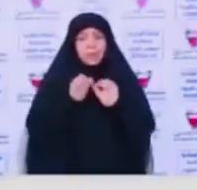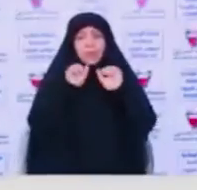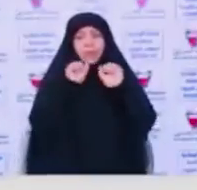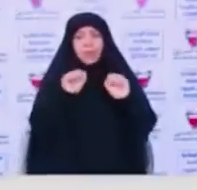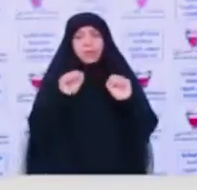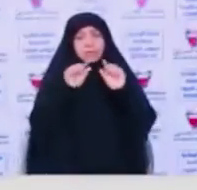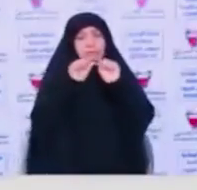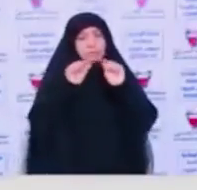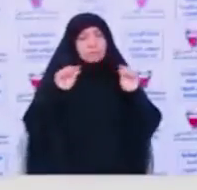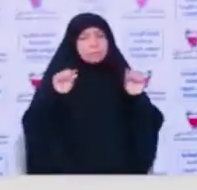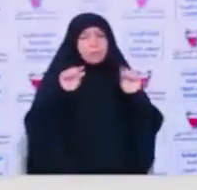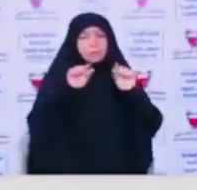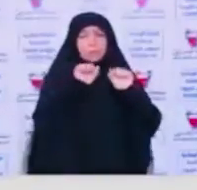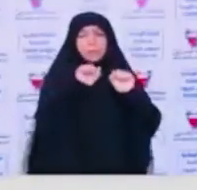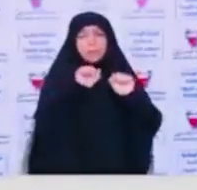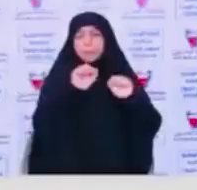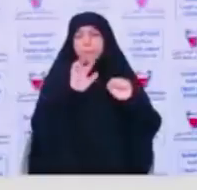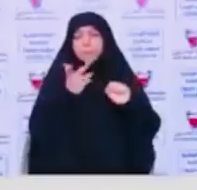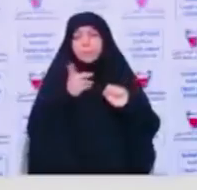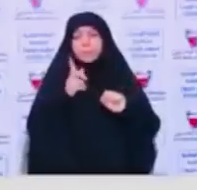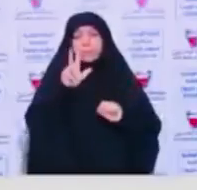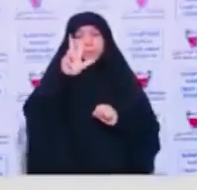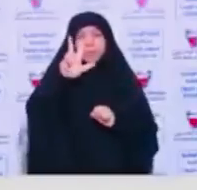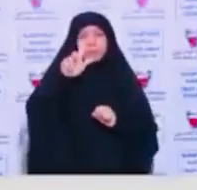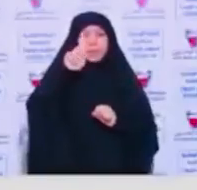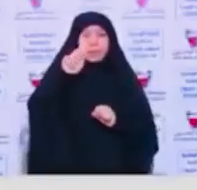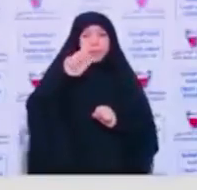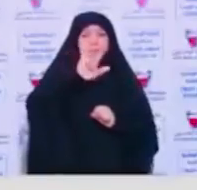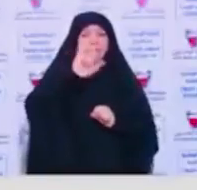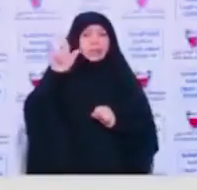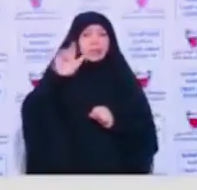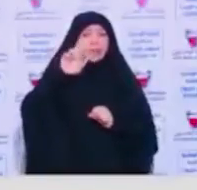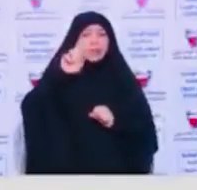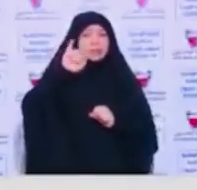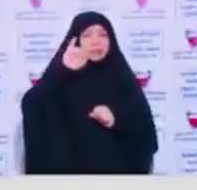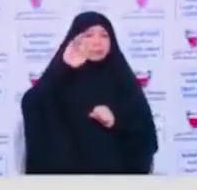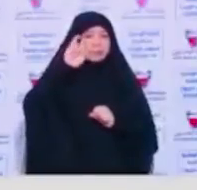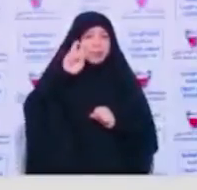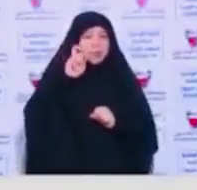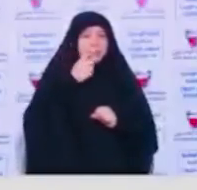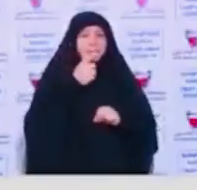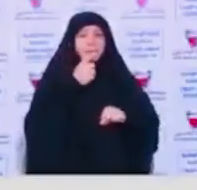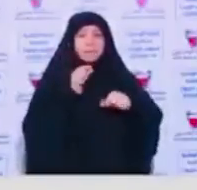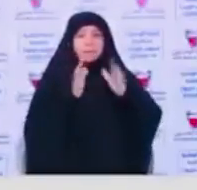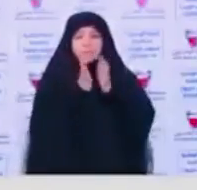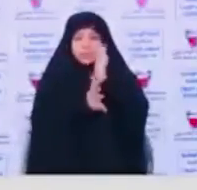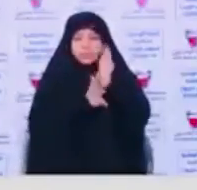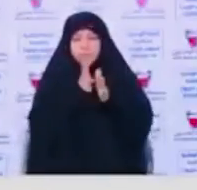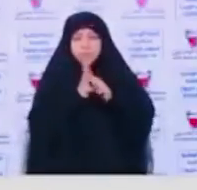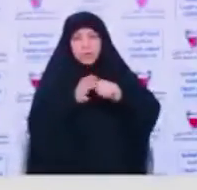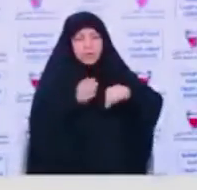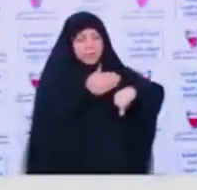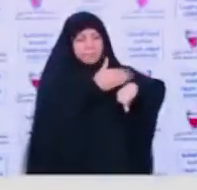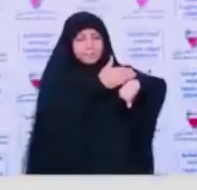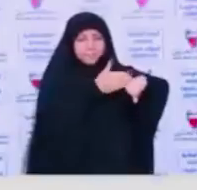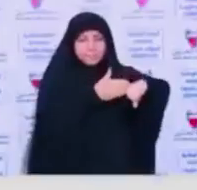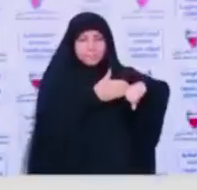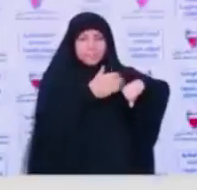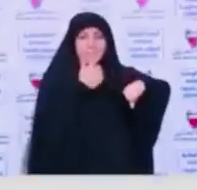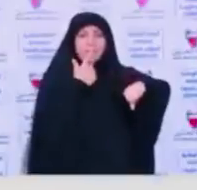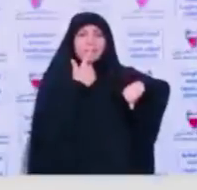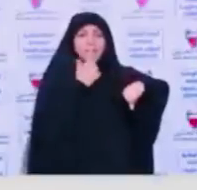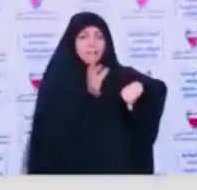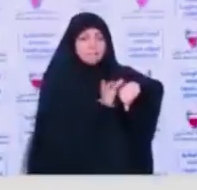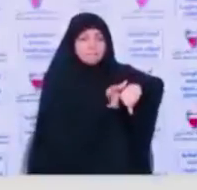فلسفة ومعنى البلازما النقاهة، ويمكن السلايد وراي يعطيكم شوية نبذة مبسطة عن هذا الموضوع. باختصار، الله